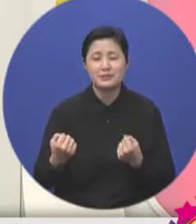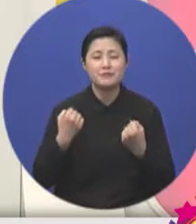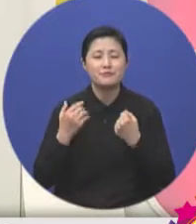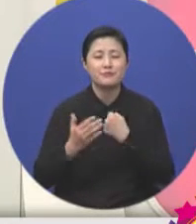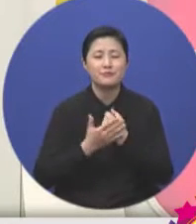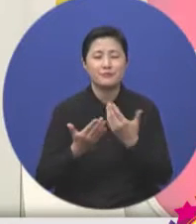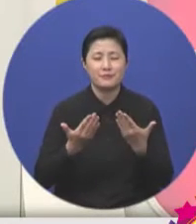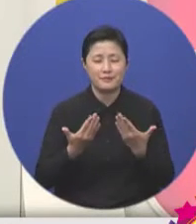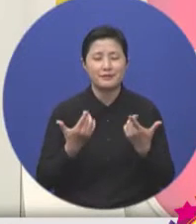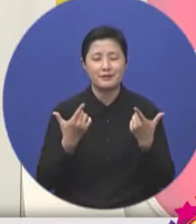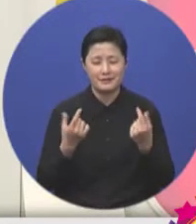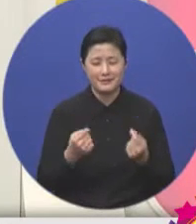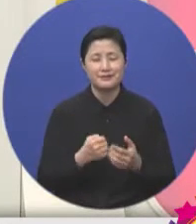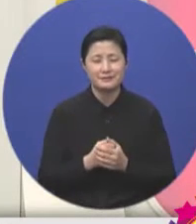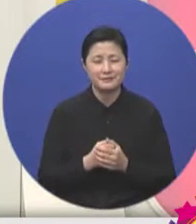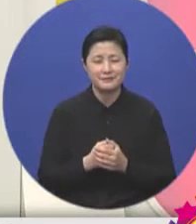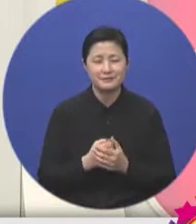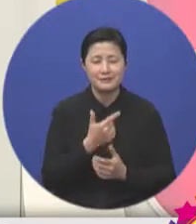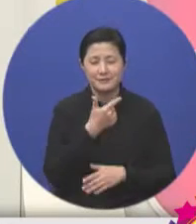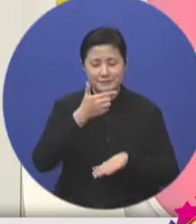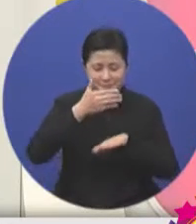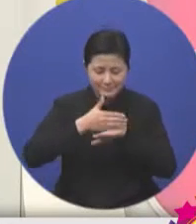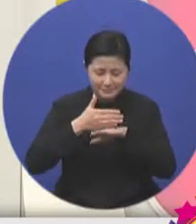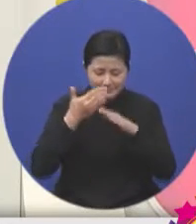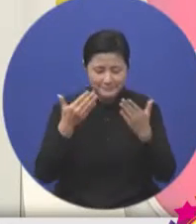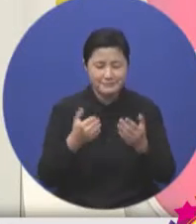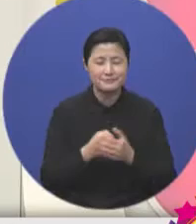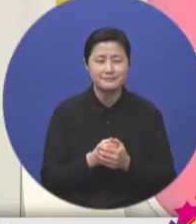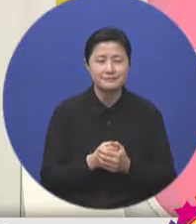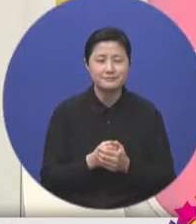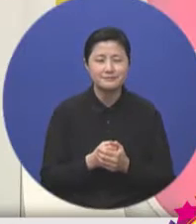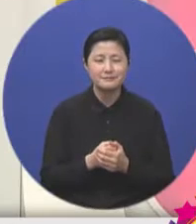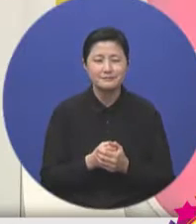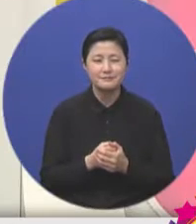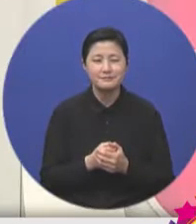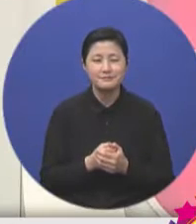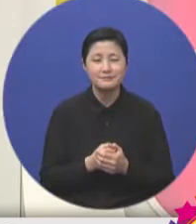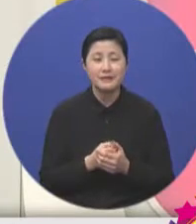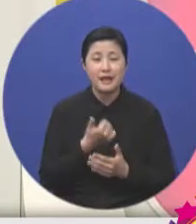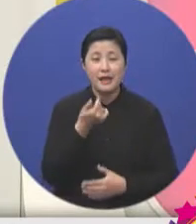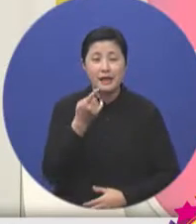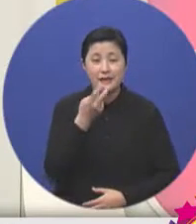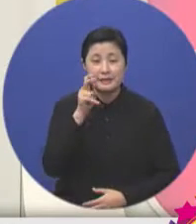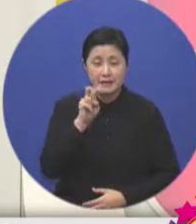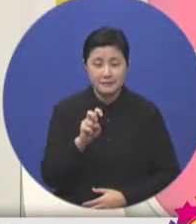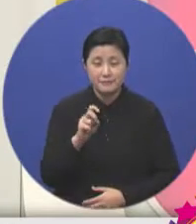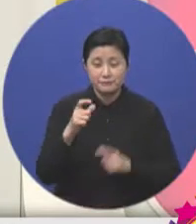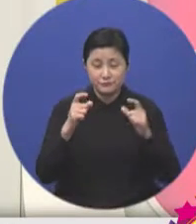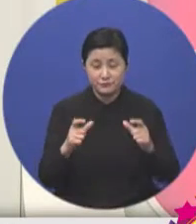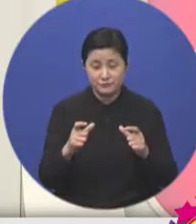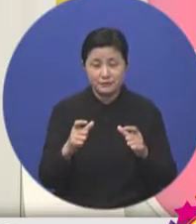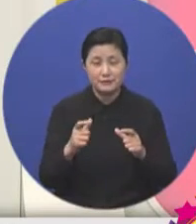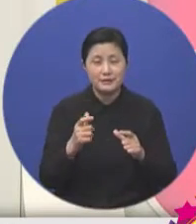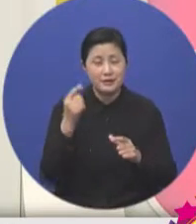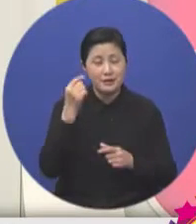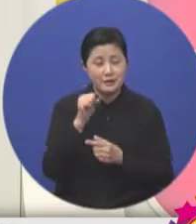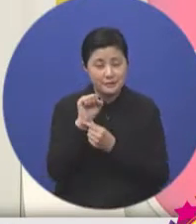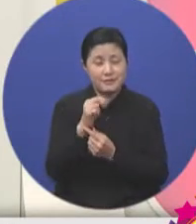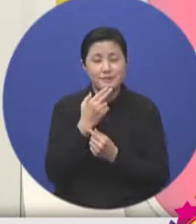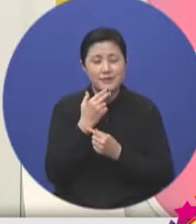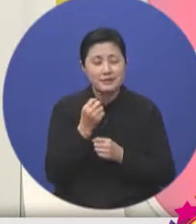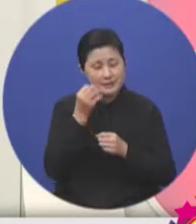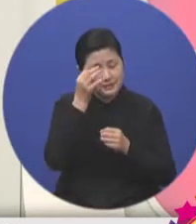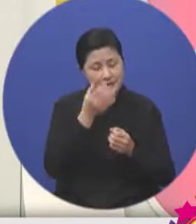그죠? 이런 분들이 계시니까 너무 너무 감사합니다. 자, 해남군의 얼굴 없는 기부천사 소식이었고요.